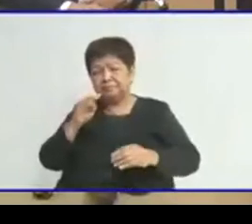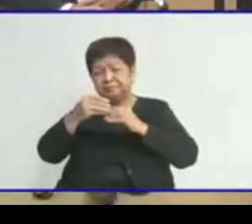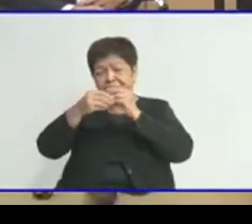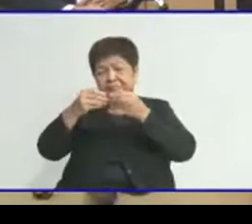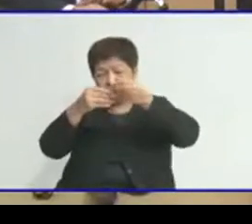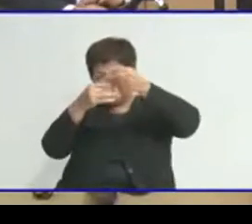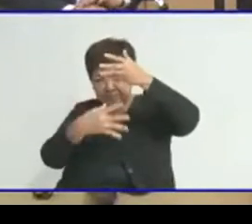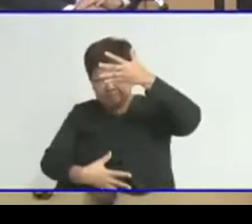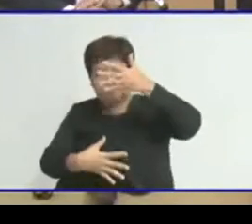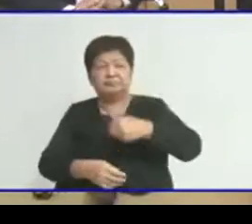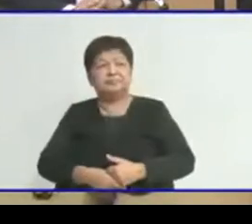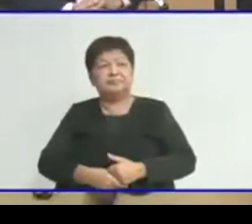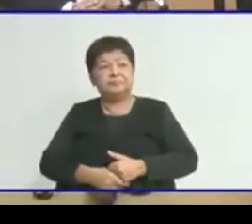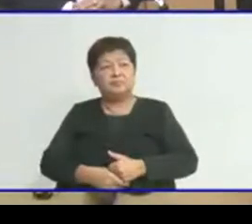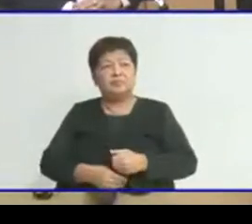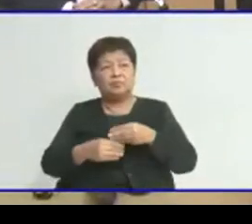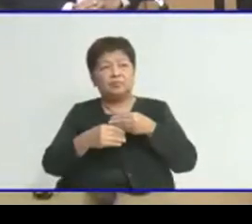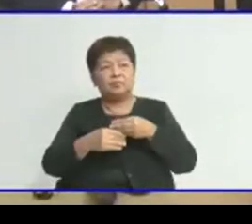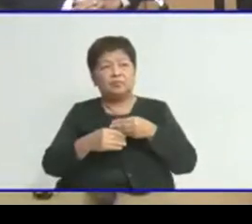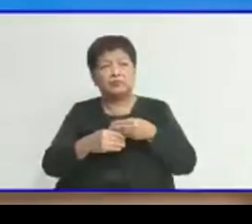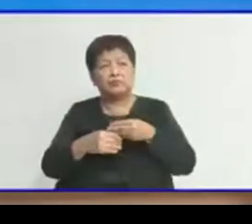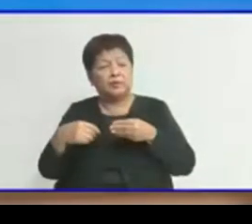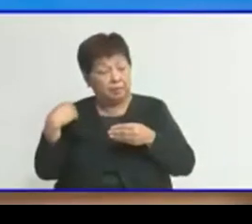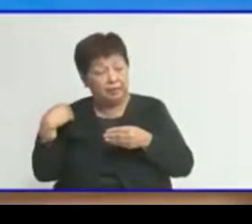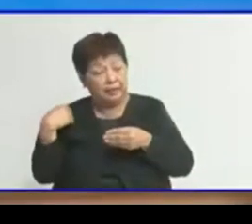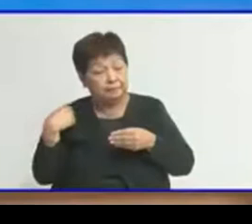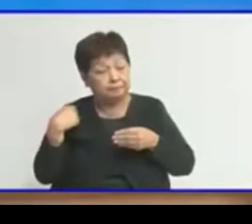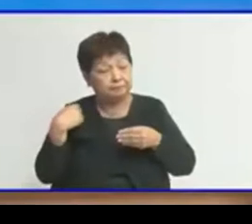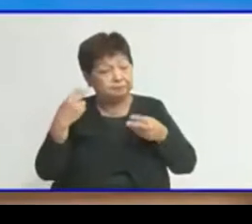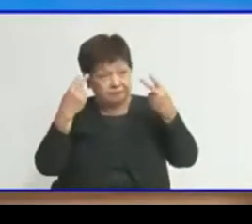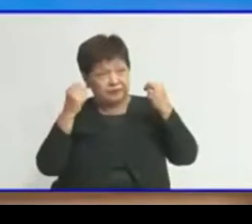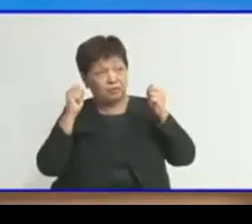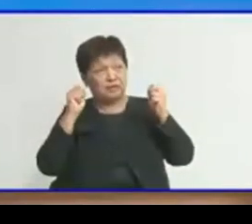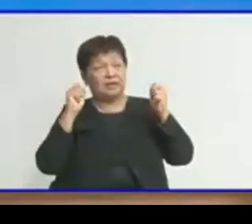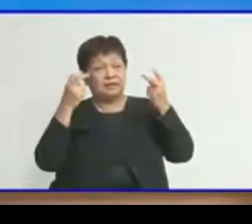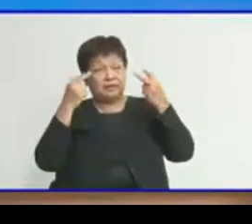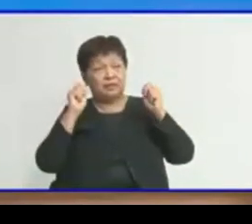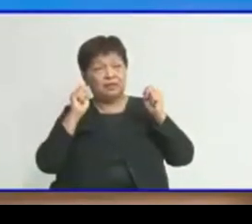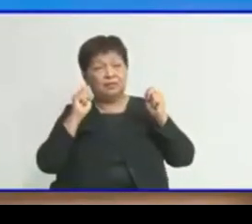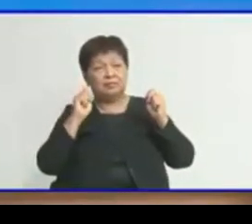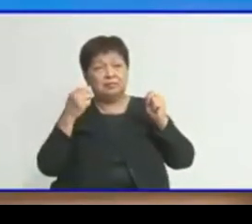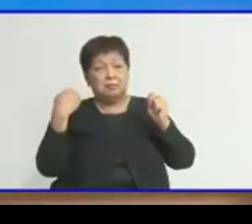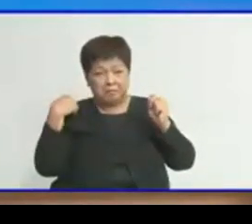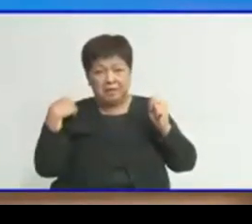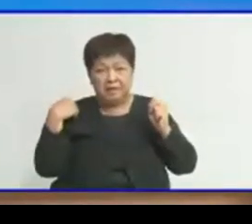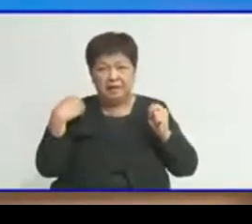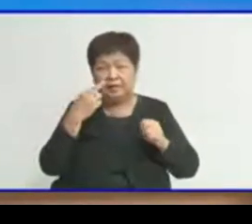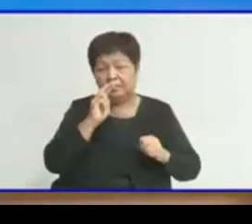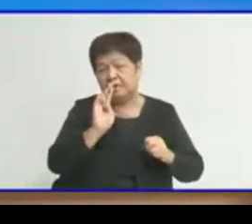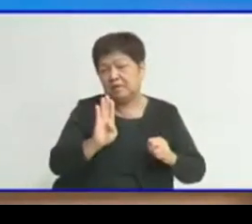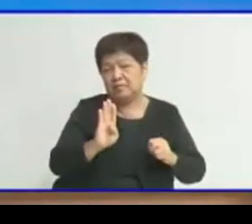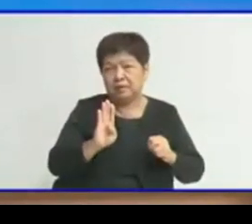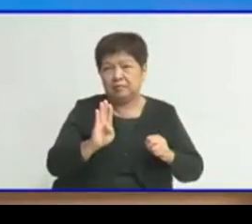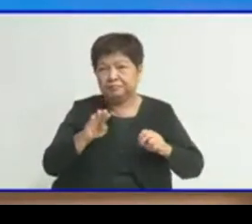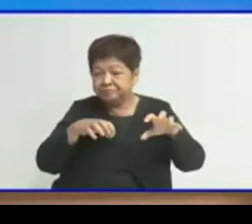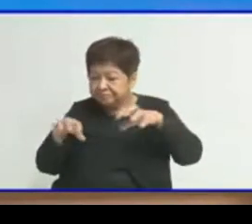issuing of the NSM ระเบียบสำนักนายกรัฐมนตรีนะครับว่าด้วยการคัดกรองคนต่างด้าวที่เข้ามาในราชการและไม่สามารถเ